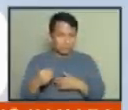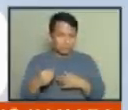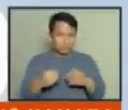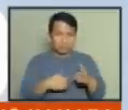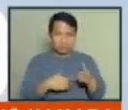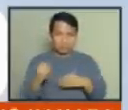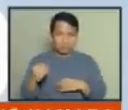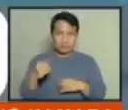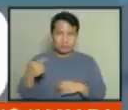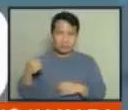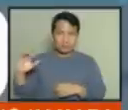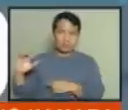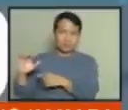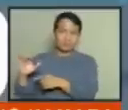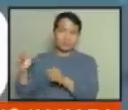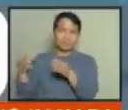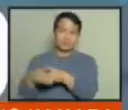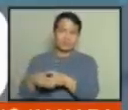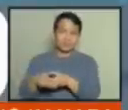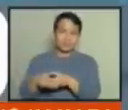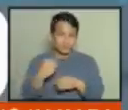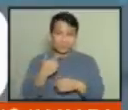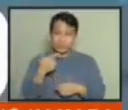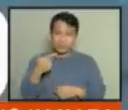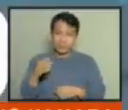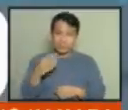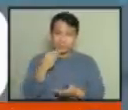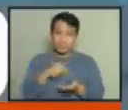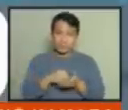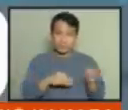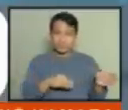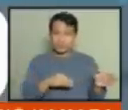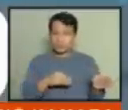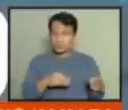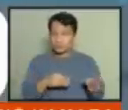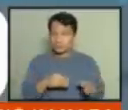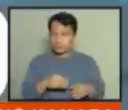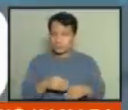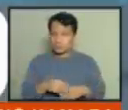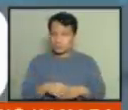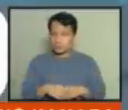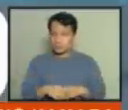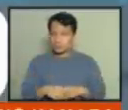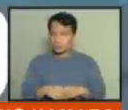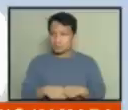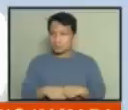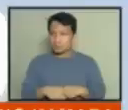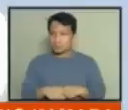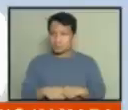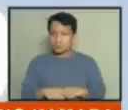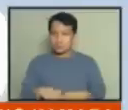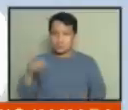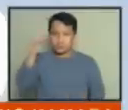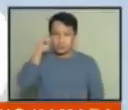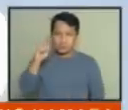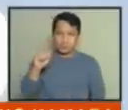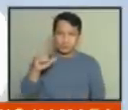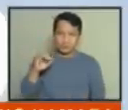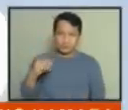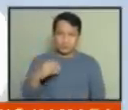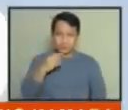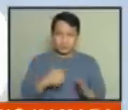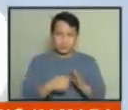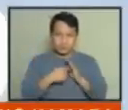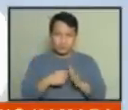kasi may GC po sila, sir. Nag-message sila kung sino nakakup-kup kay Kambal. Ibalik nyo kaysa sa barangay. Anong pangalan ito si Garcia? Aldrin po. So nag-recruit